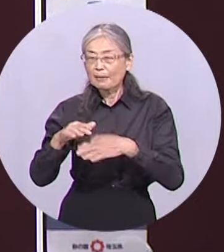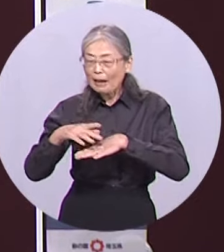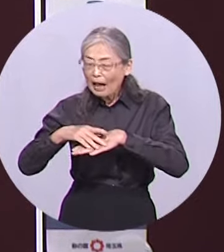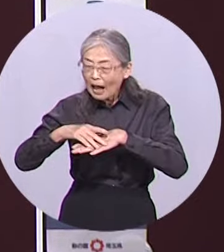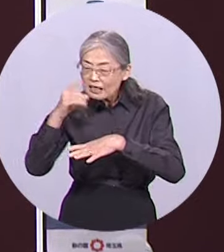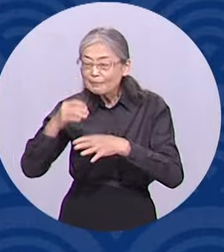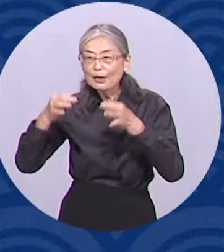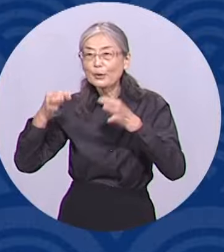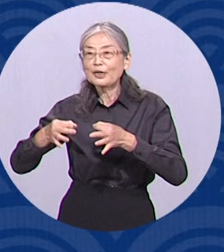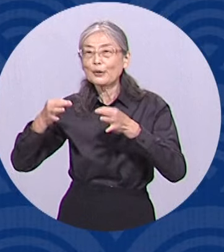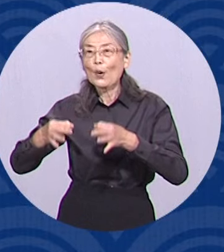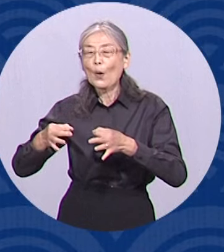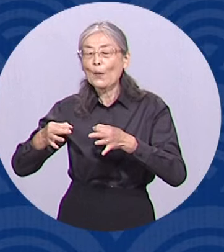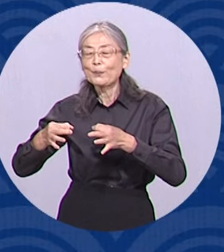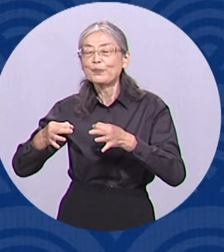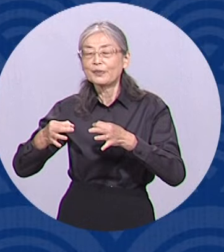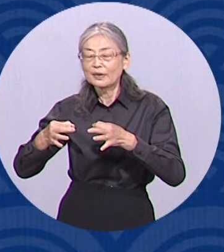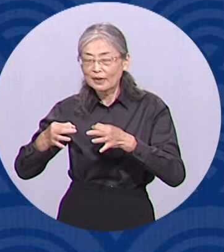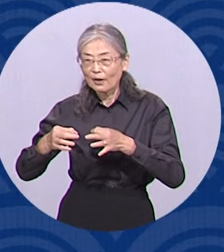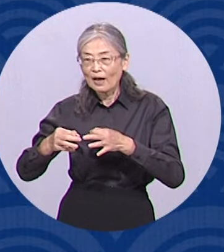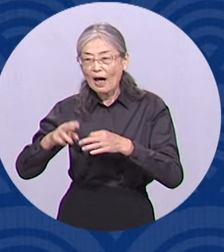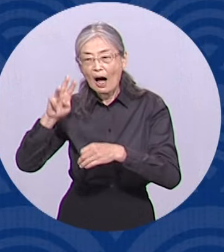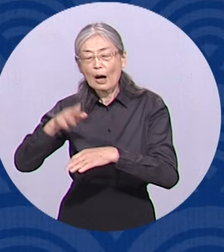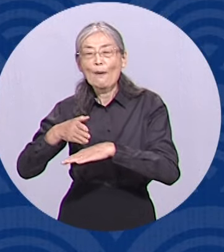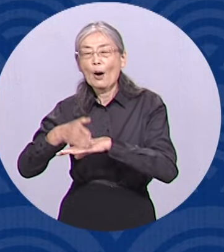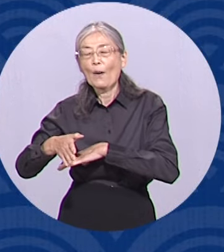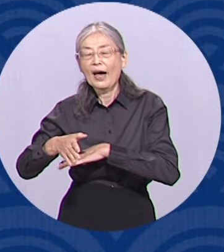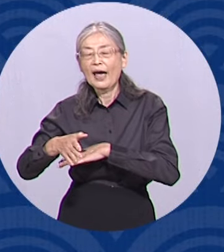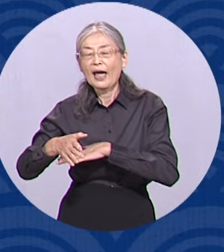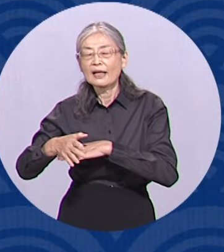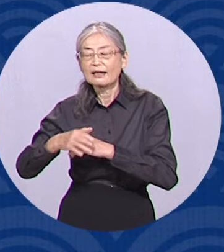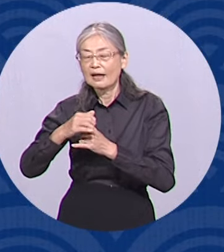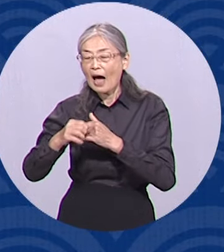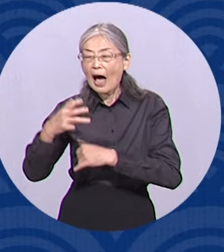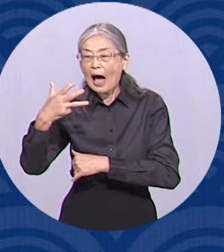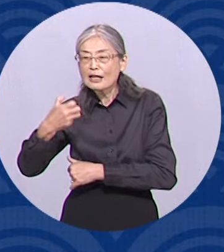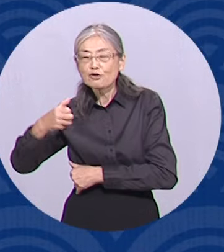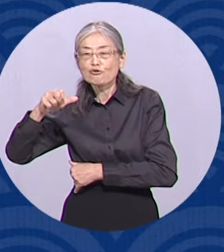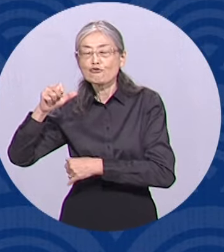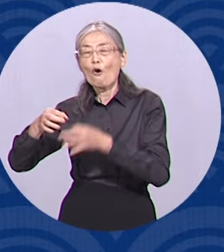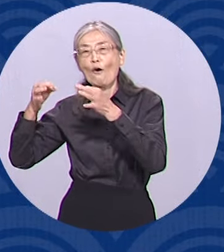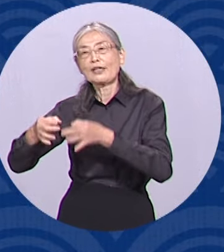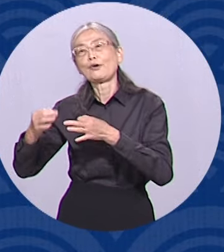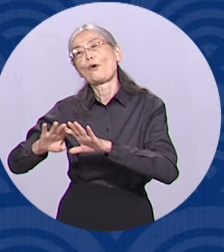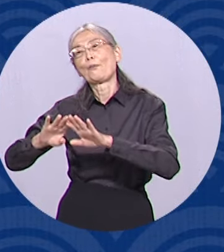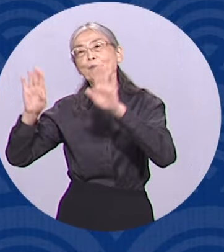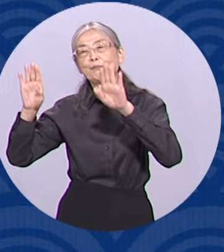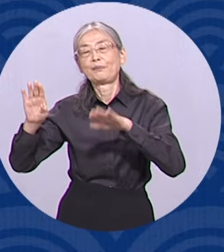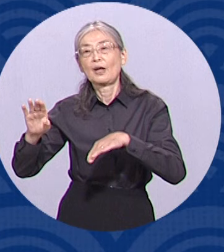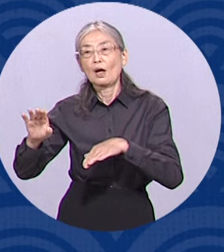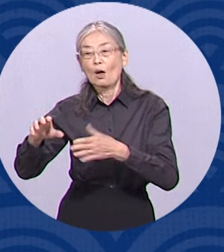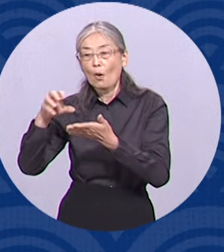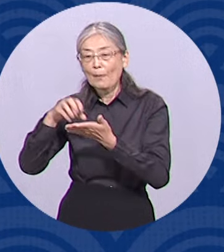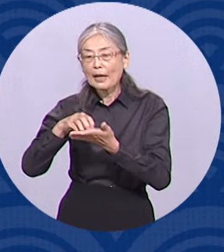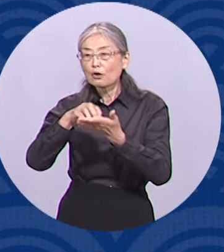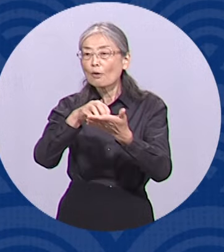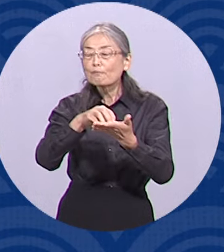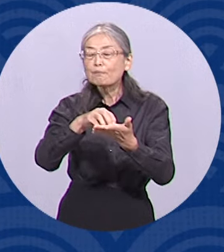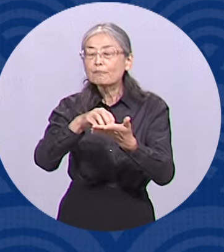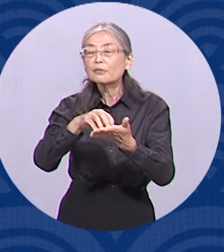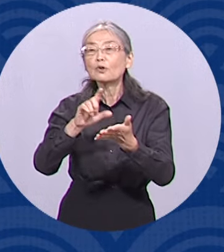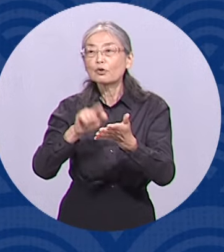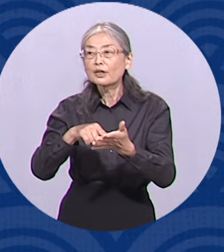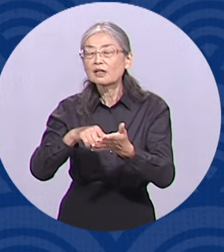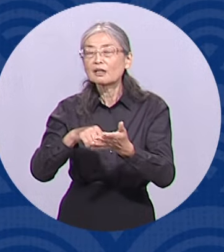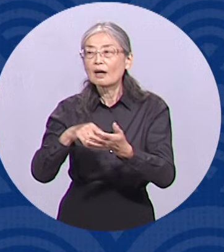行として川越に第85銀行というものが開業いたします。この免許の申請にあたりましては